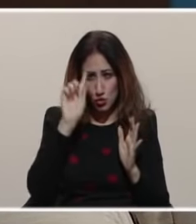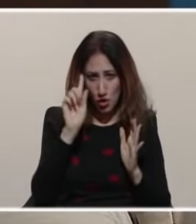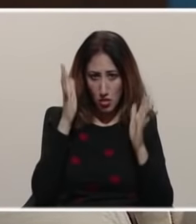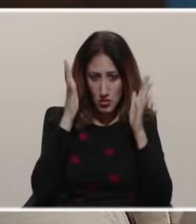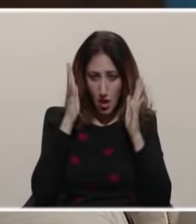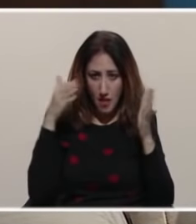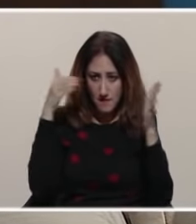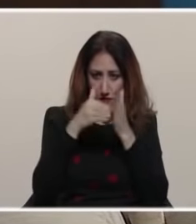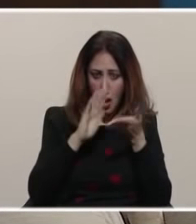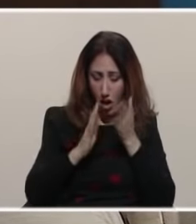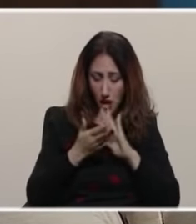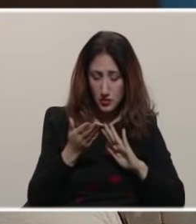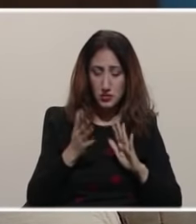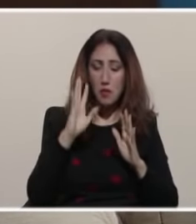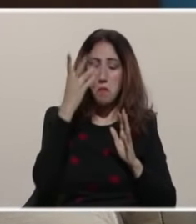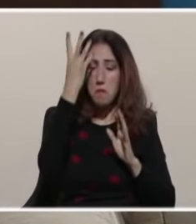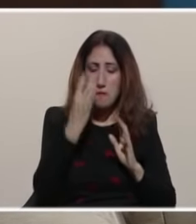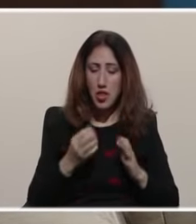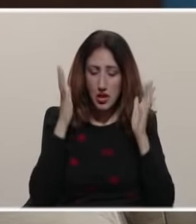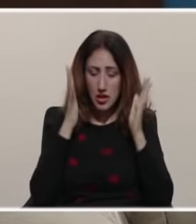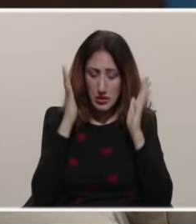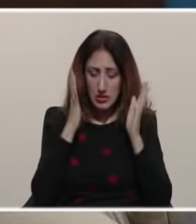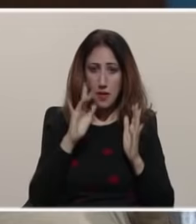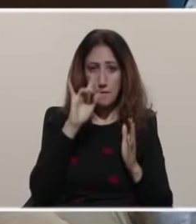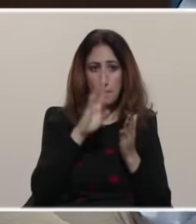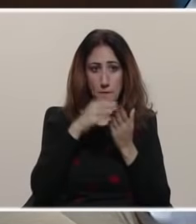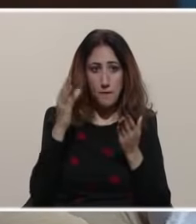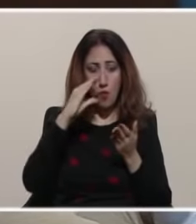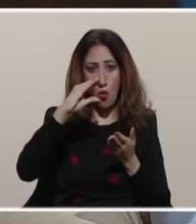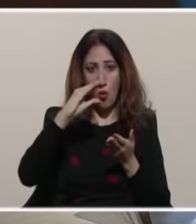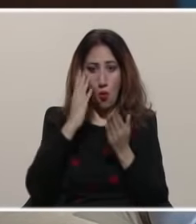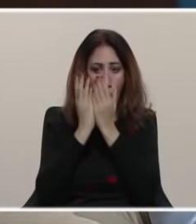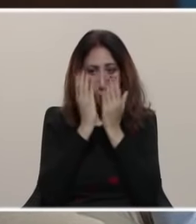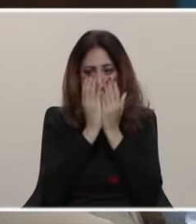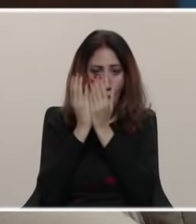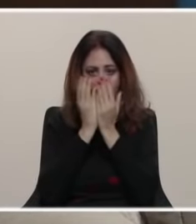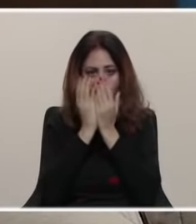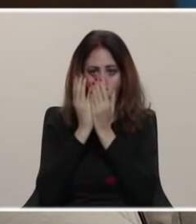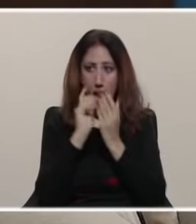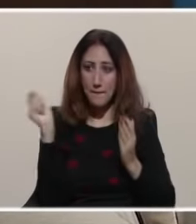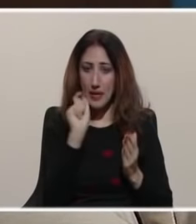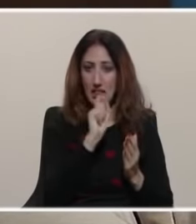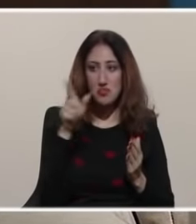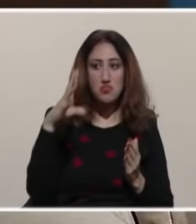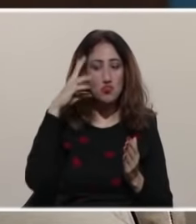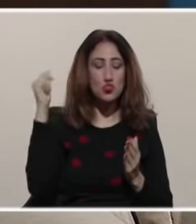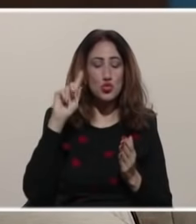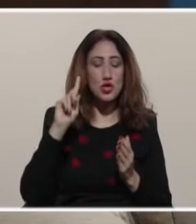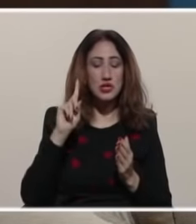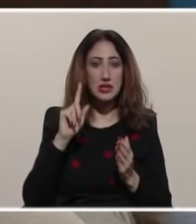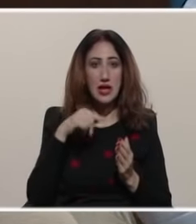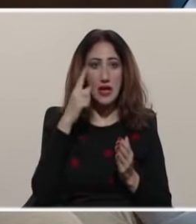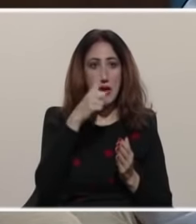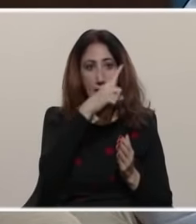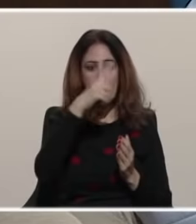لأنه عندي حديث حلو قوي، من قام الليل بعشر آيات لم يكتب من الغافلين، ومن قام الليل بمئة آية كتب